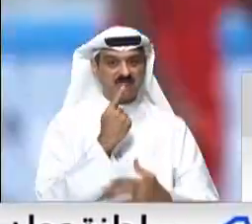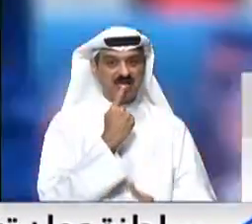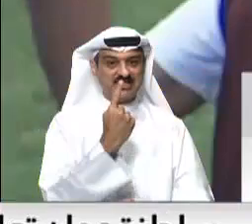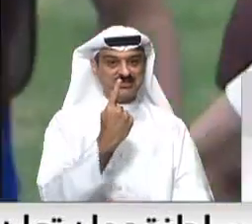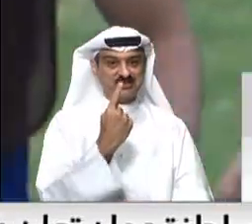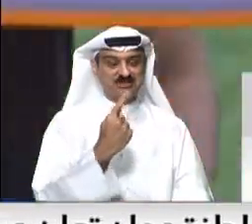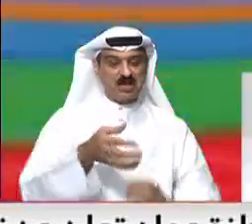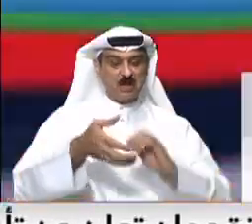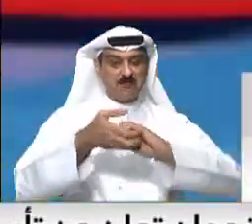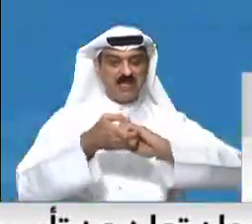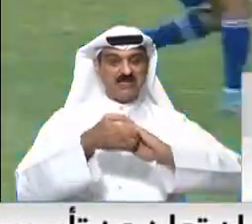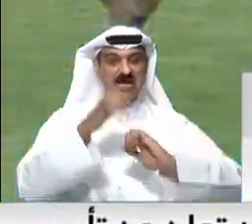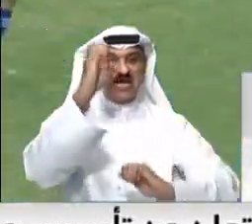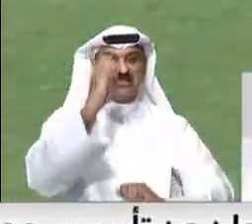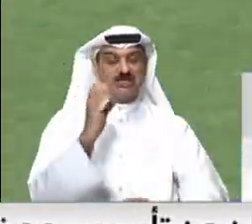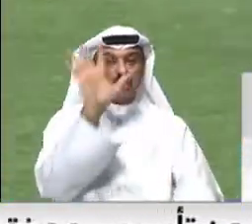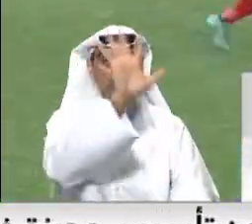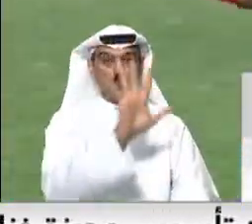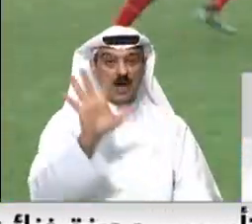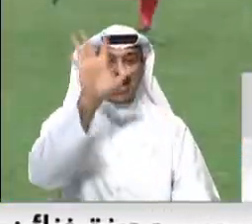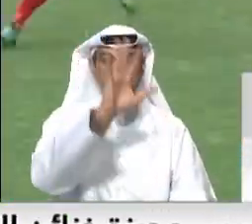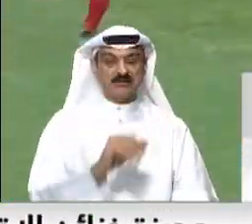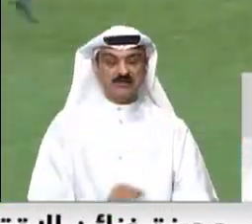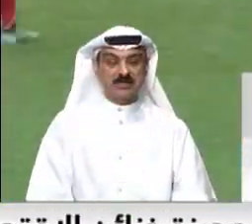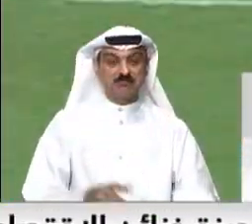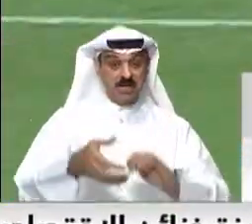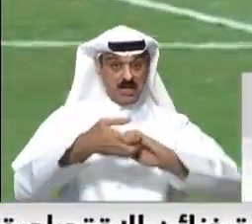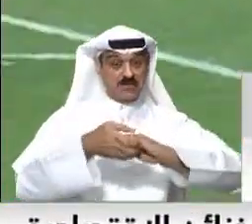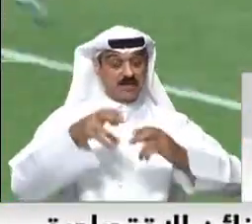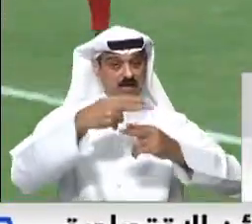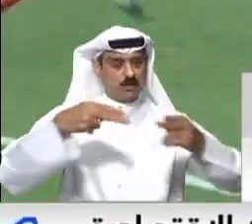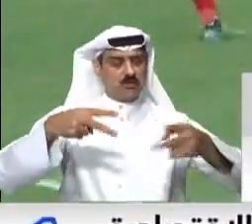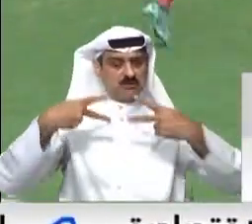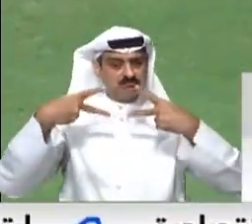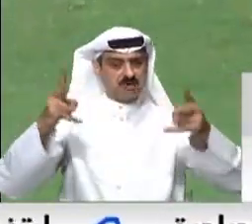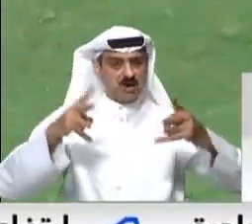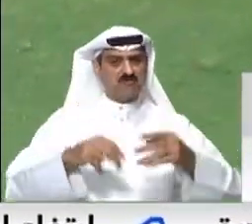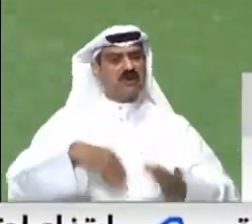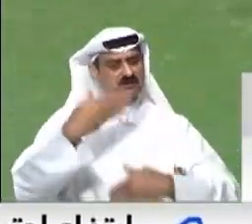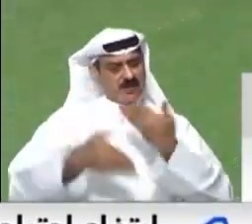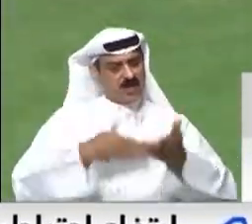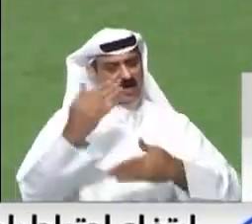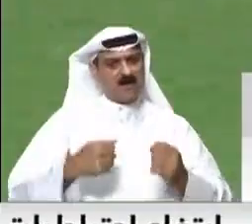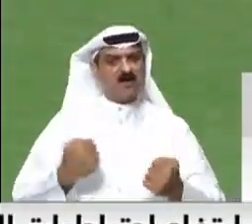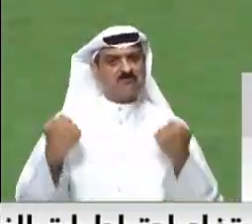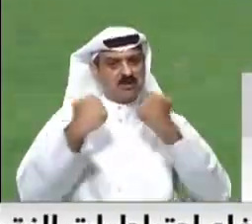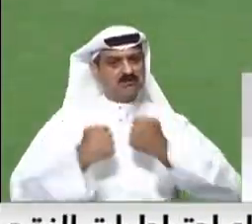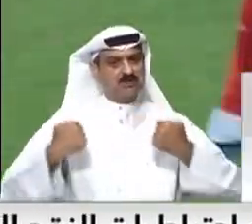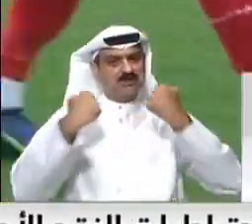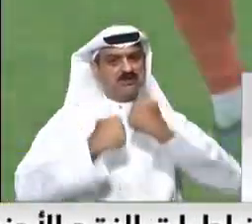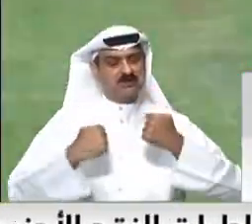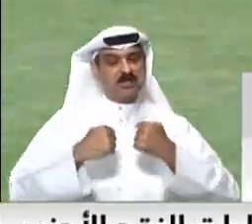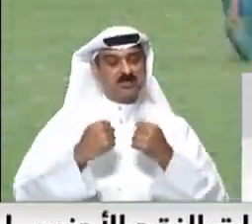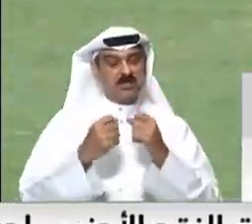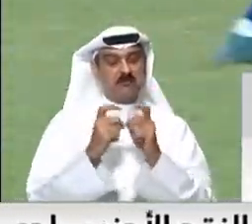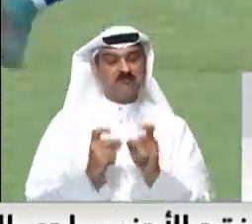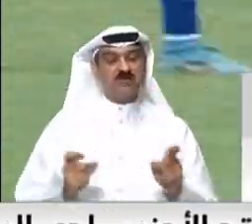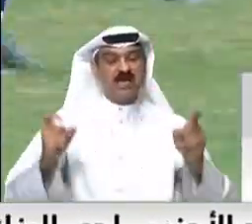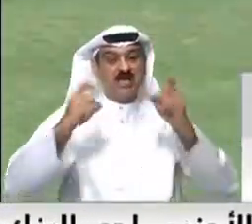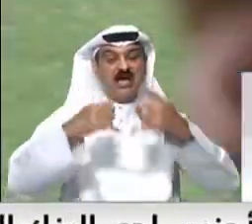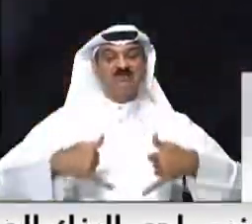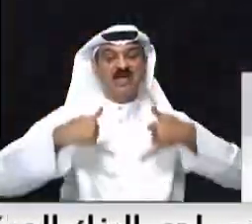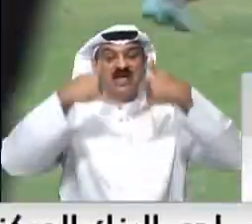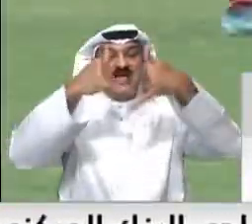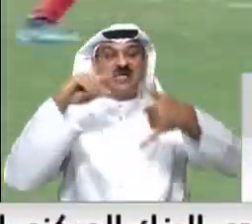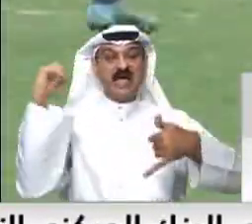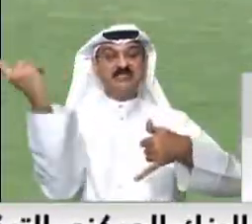اتحاد جنوب اسيا والتي وافق عليها اتحاد الكره من اجل تجهيز الازرق للتصفيات المؤهله لنهايات كاس العالم